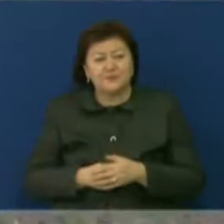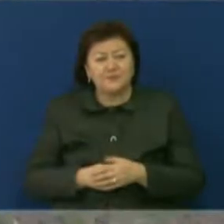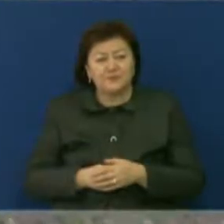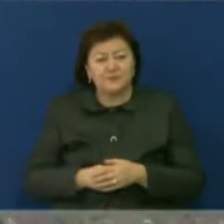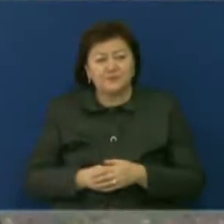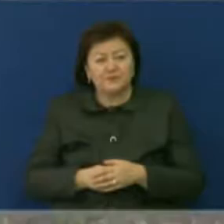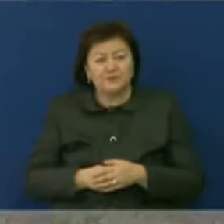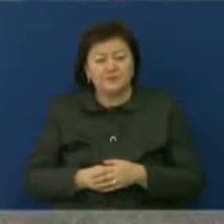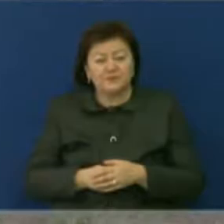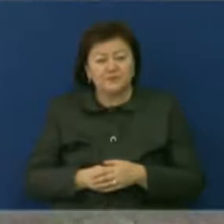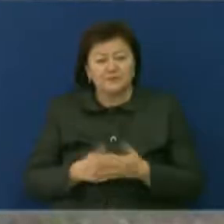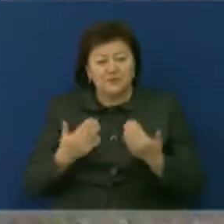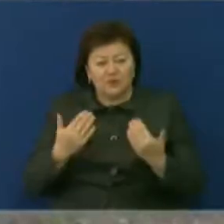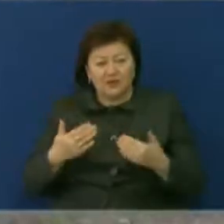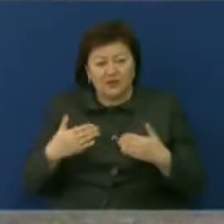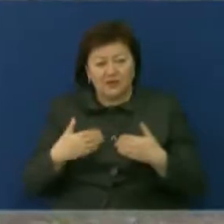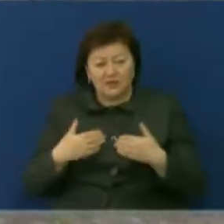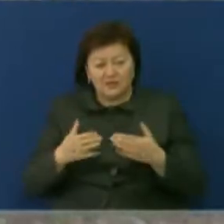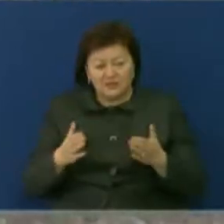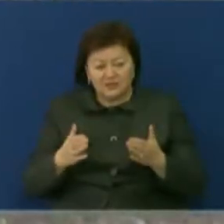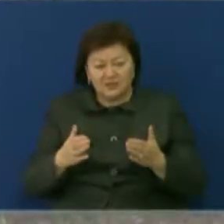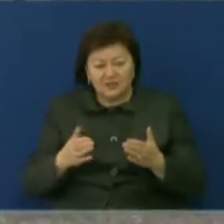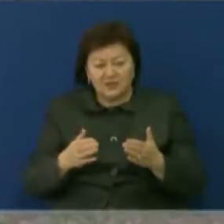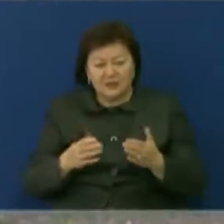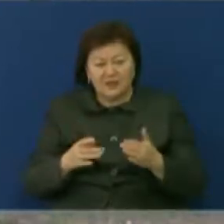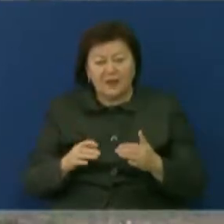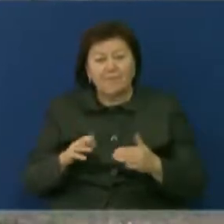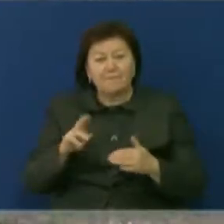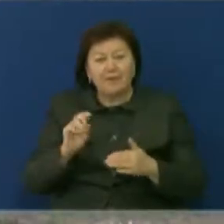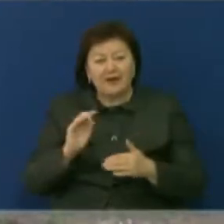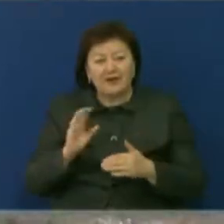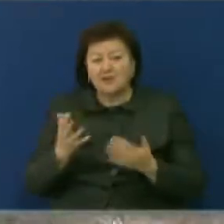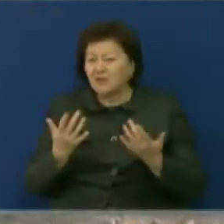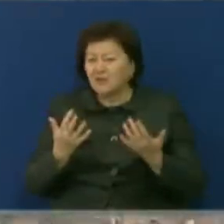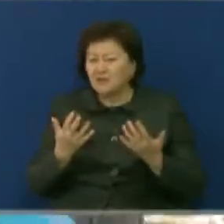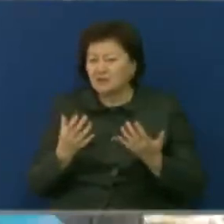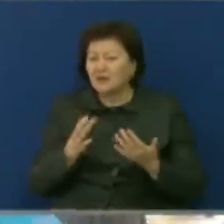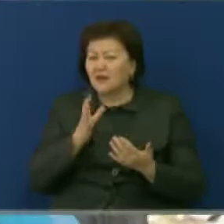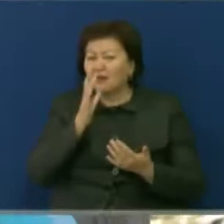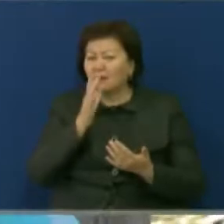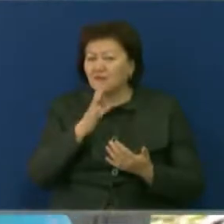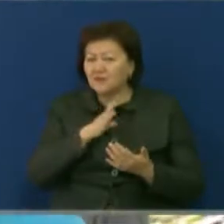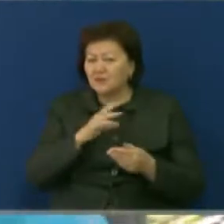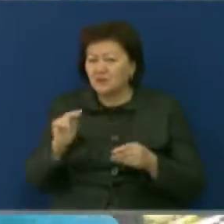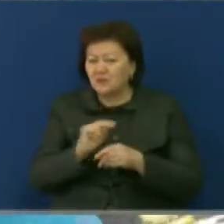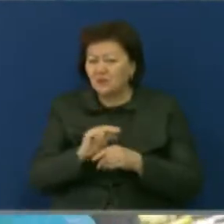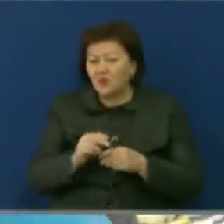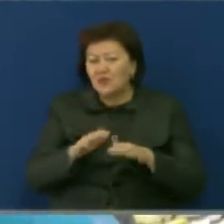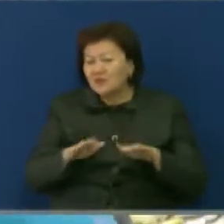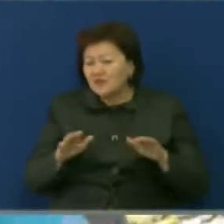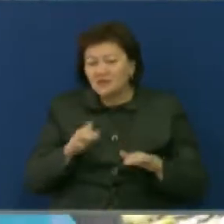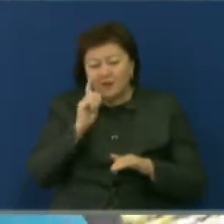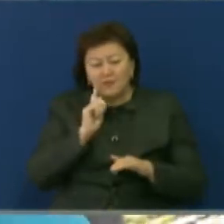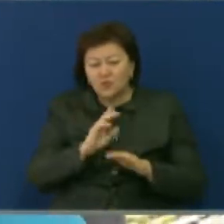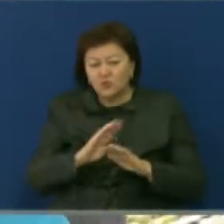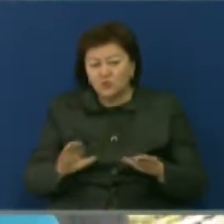Бұл саябақтың ашылғанына жақын арада ашылды. Неше жыл бойы жөндеуде болды. Балаларға ыңғайсыз,